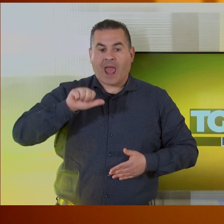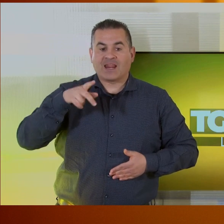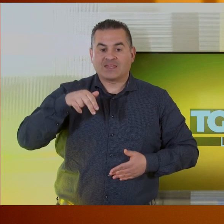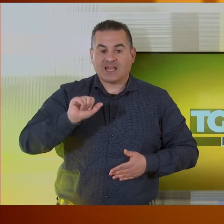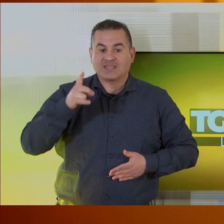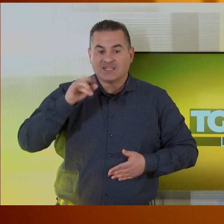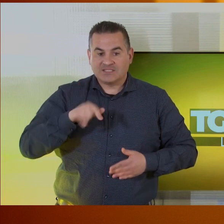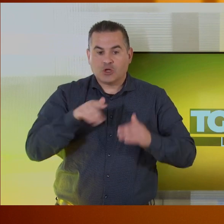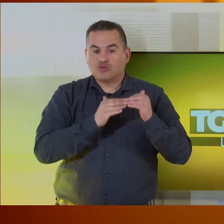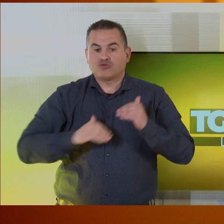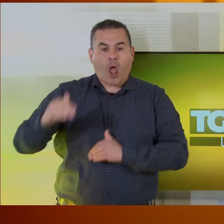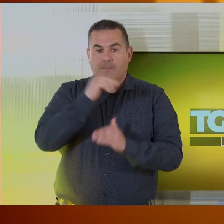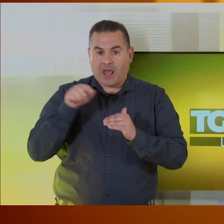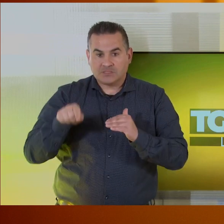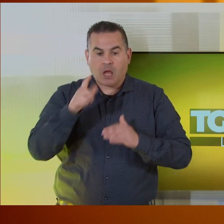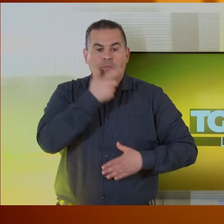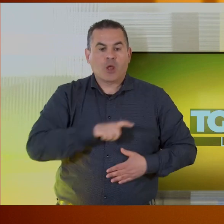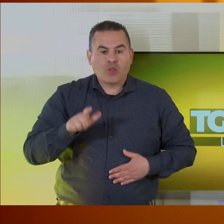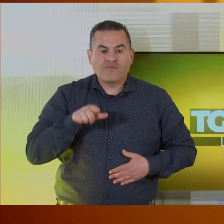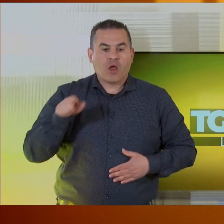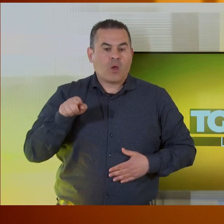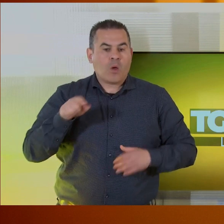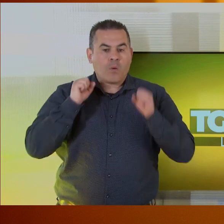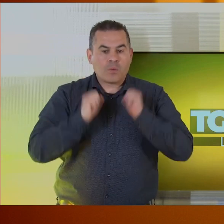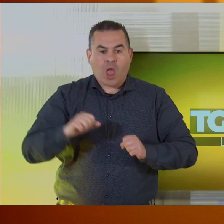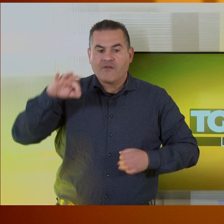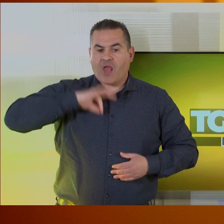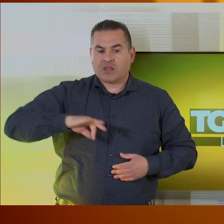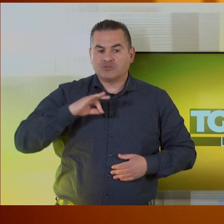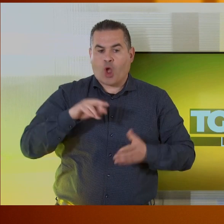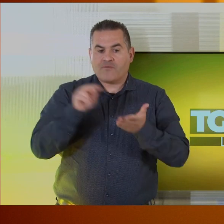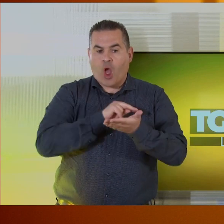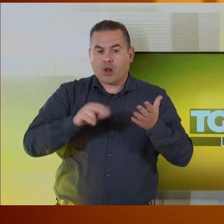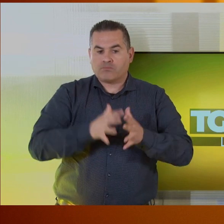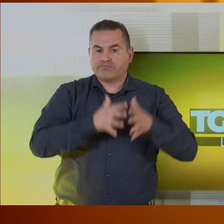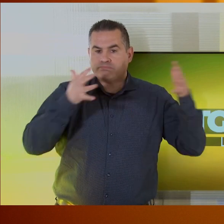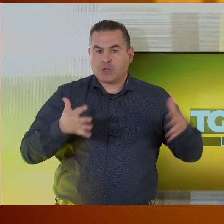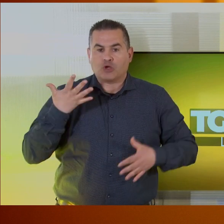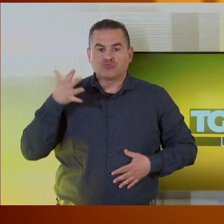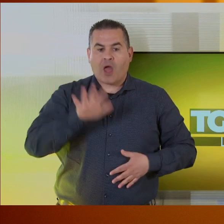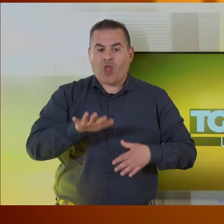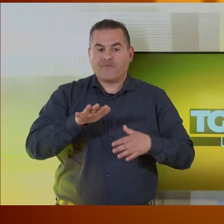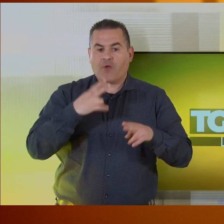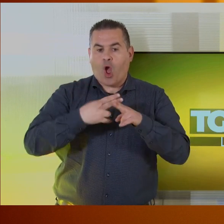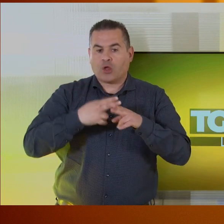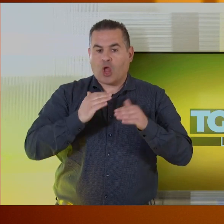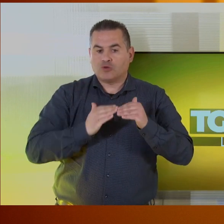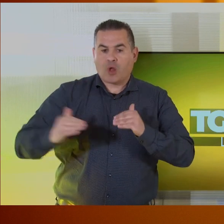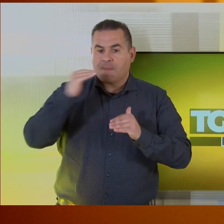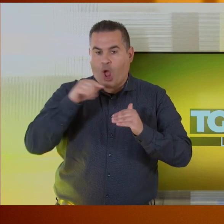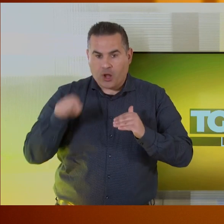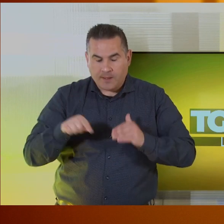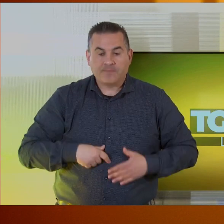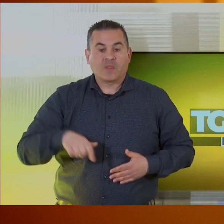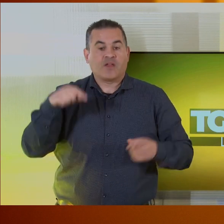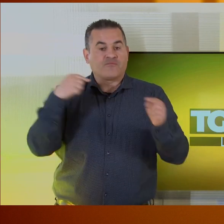giorni scorsi, è volata tra la forzista Alessandra Zedda, già assessora regionale dell'industria, nonché vicepresidente